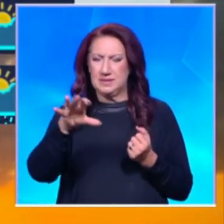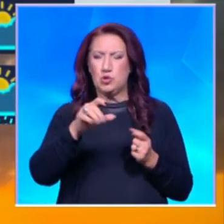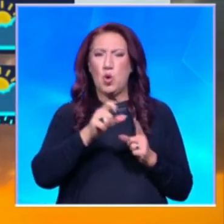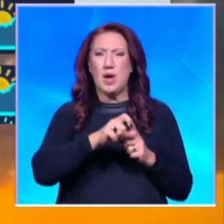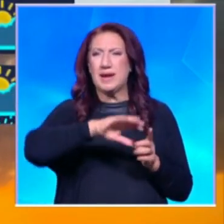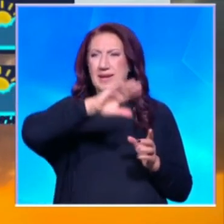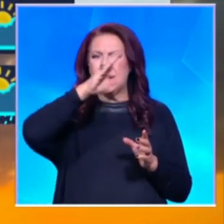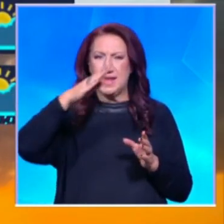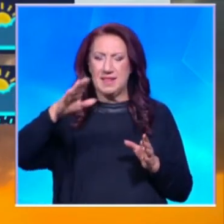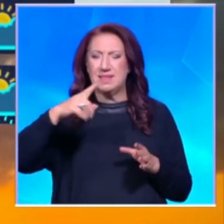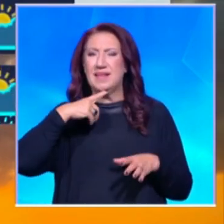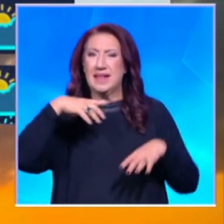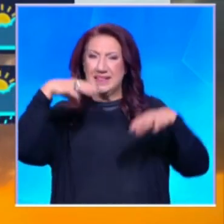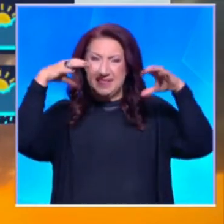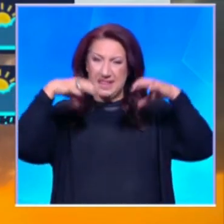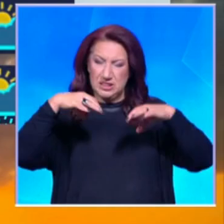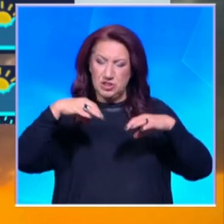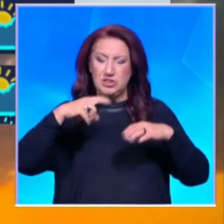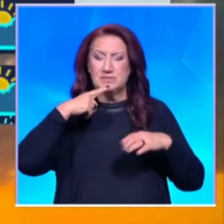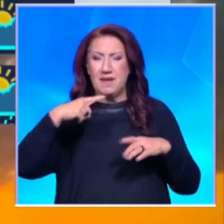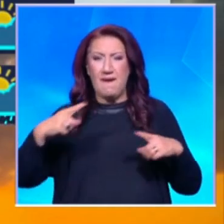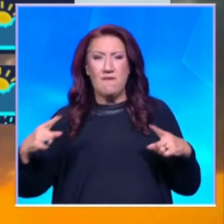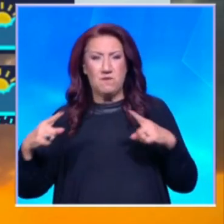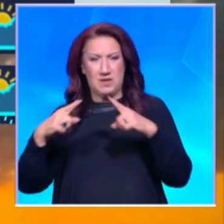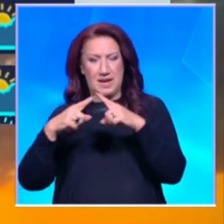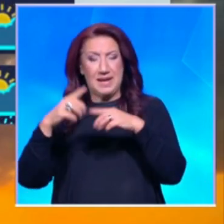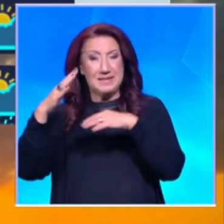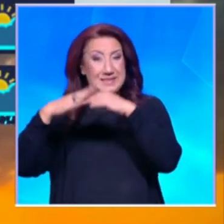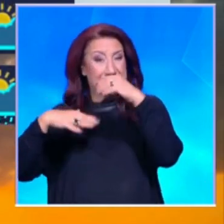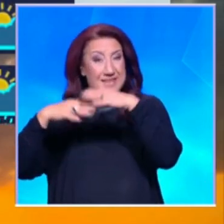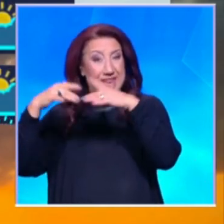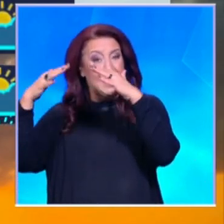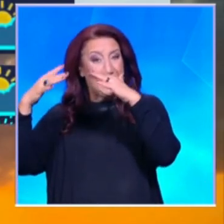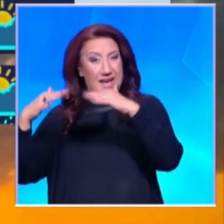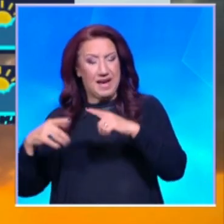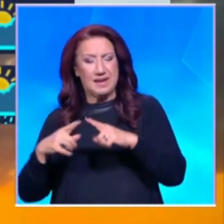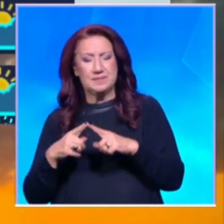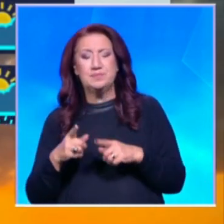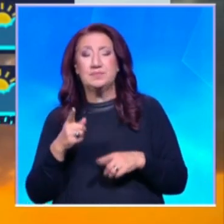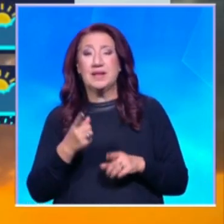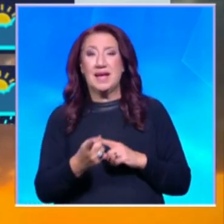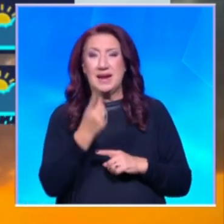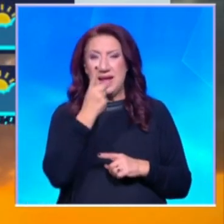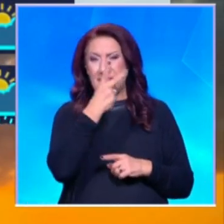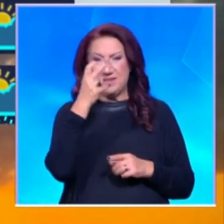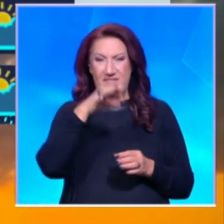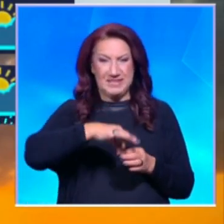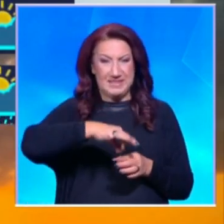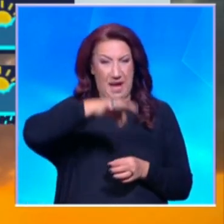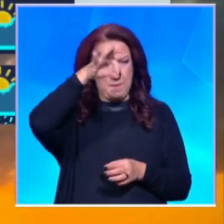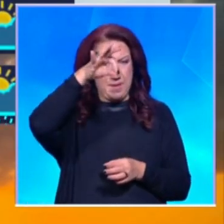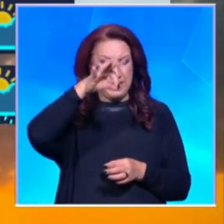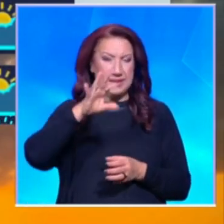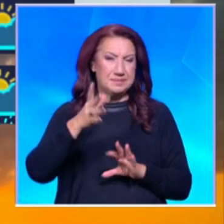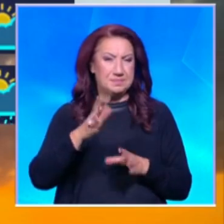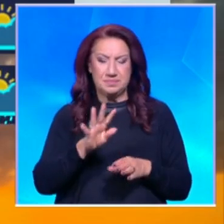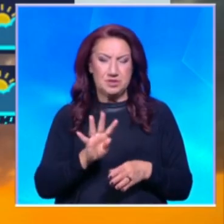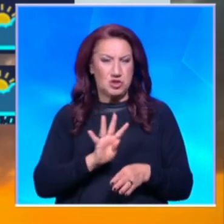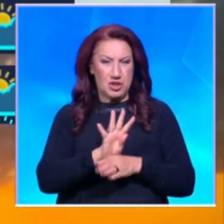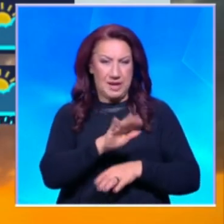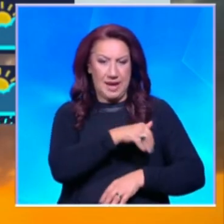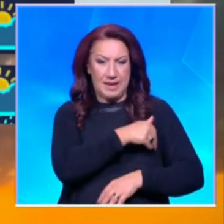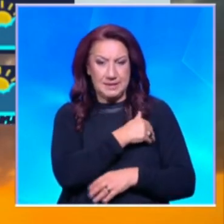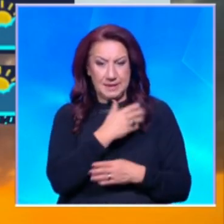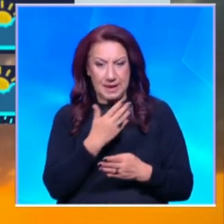върхове и сняг. Ще духа умерен северо-западен вятър, температурата на 1200 метра височина ще бъде около 14